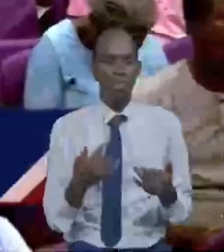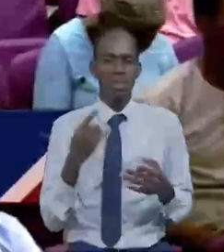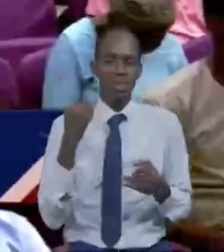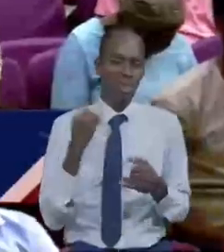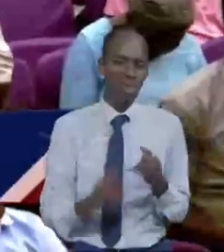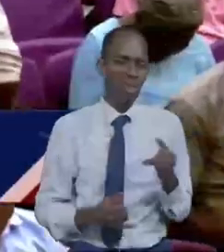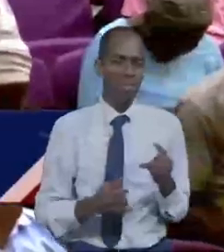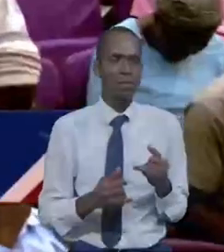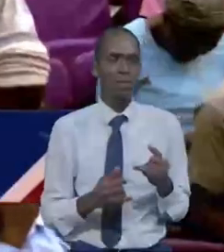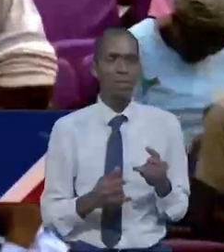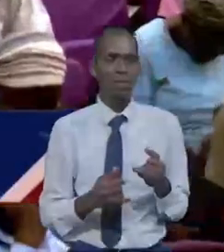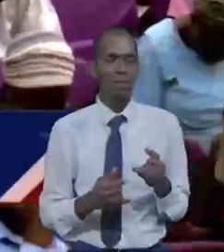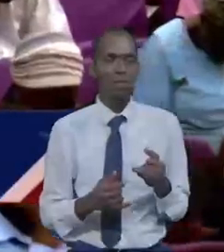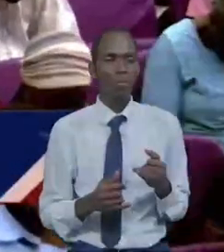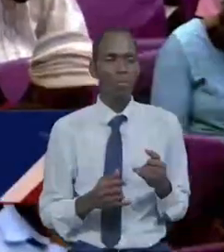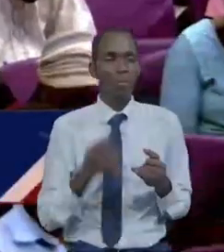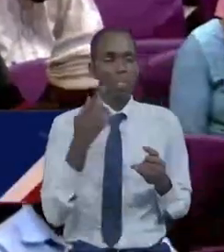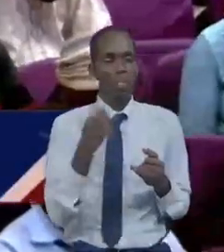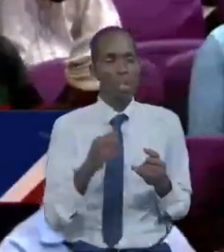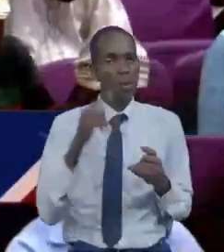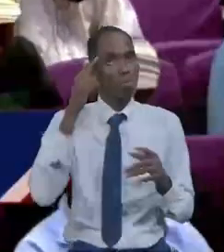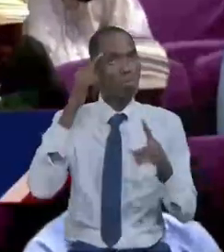but, l'objectif.